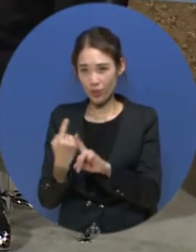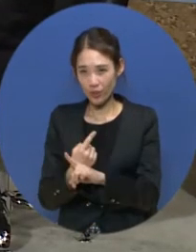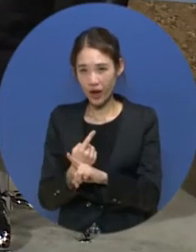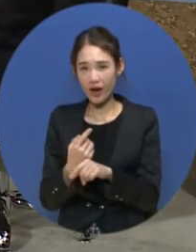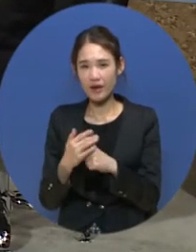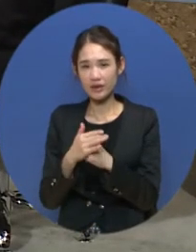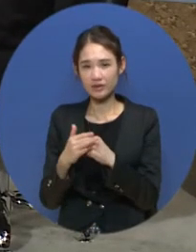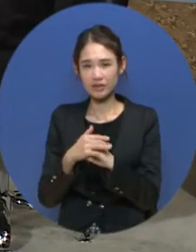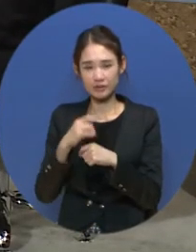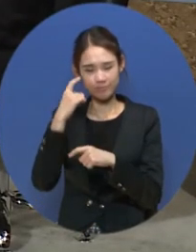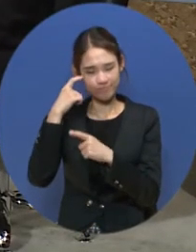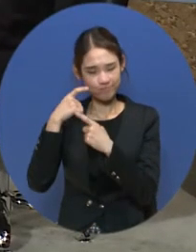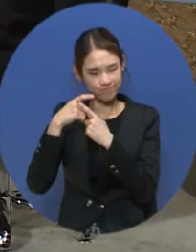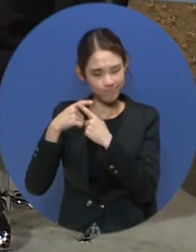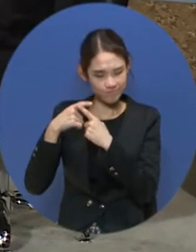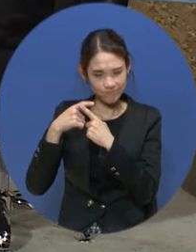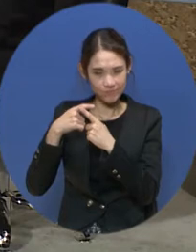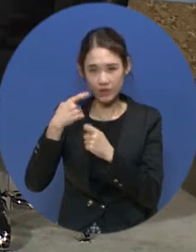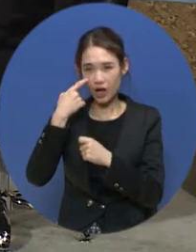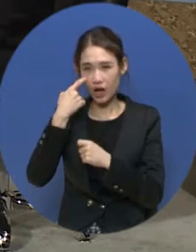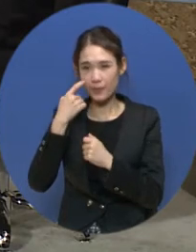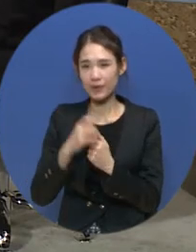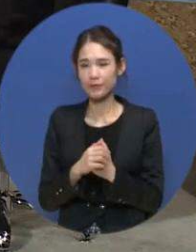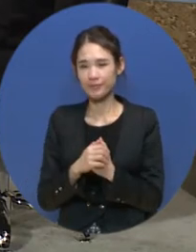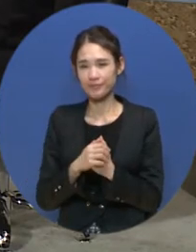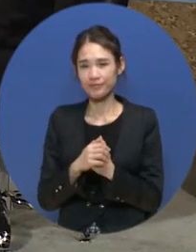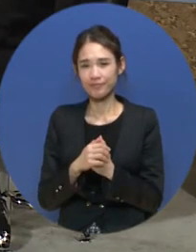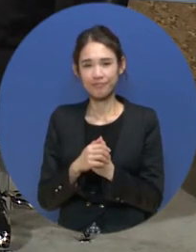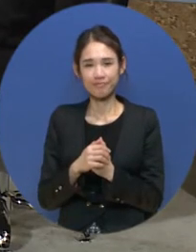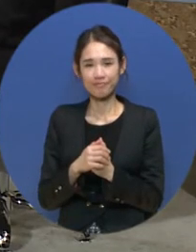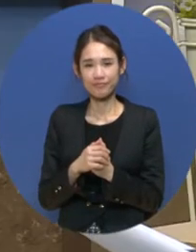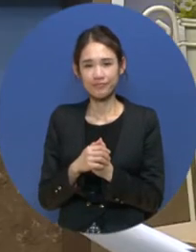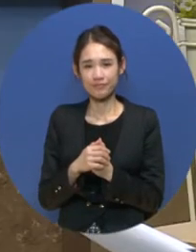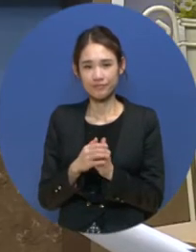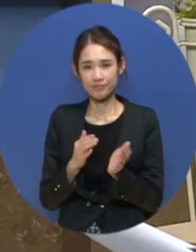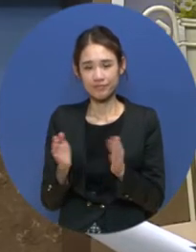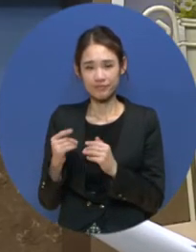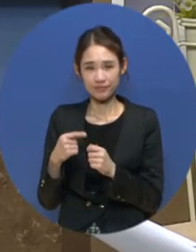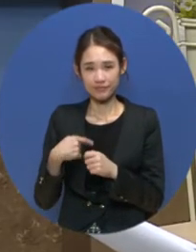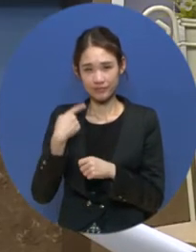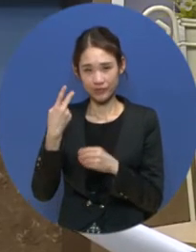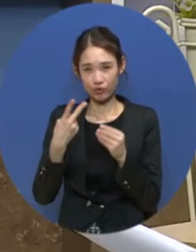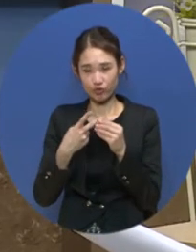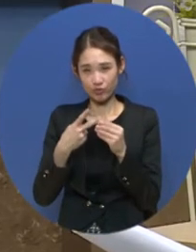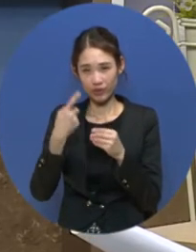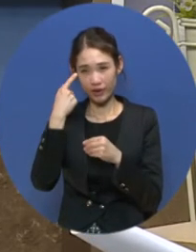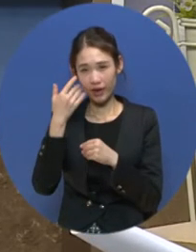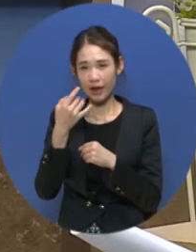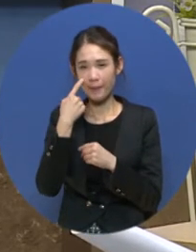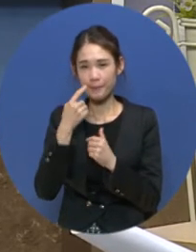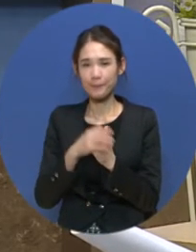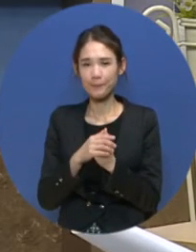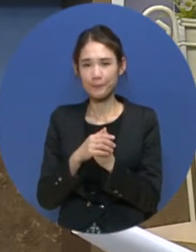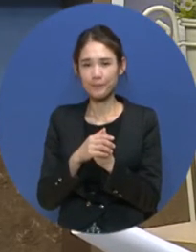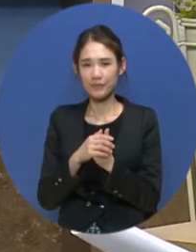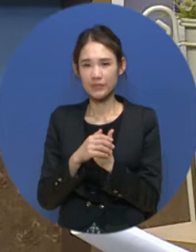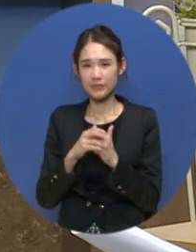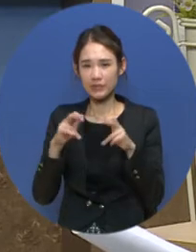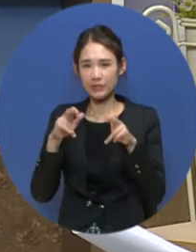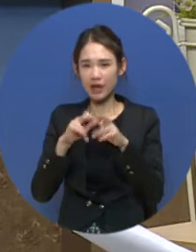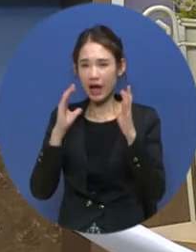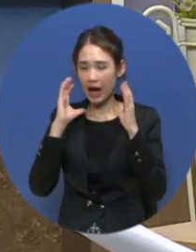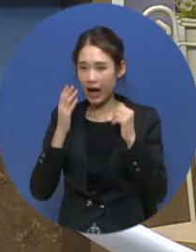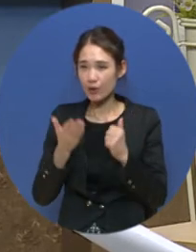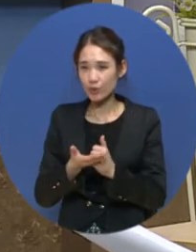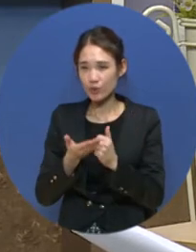이 긍정적인 부분이 또 있을 것 같습니다. 네, 네. 예. 네. 그럼 이어서 이제 다음 질문으로 넘어가 보도록 하겠습니다. 이